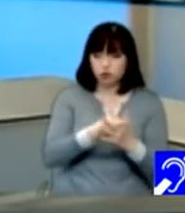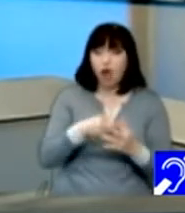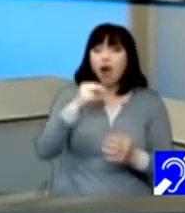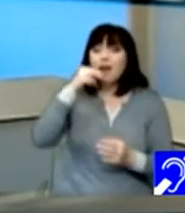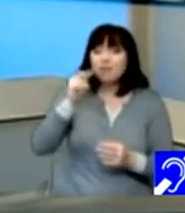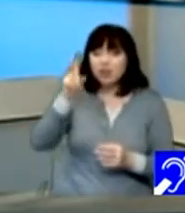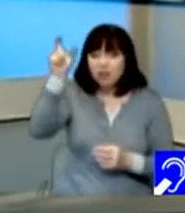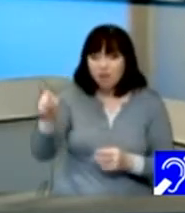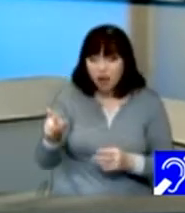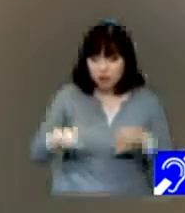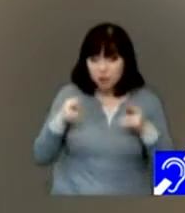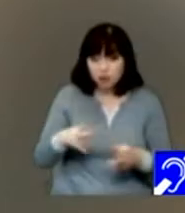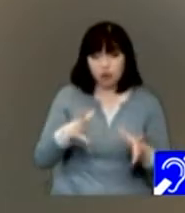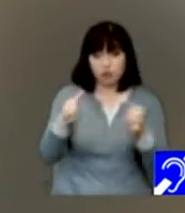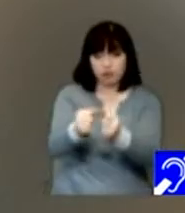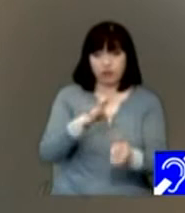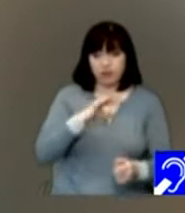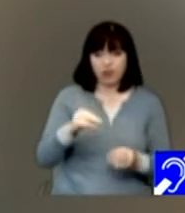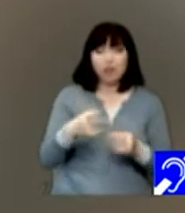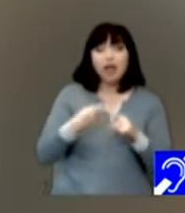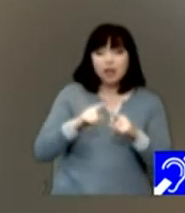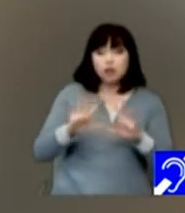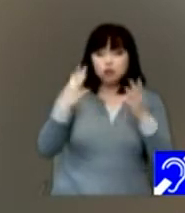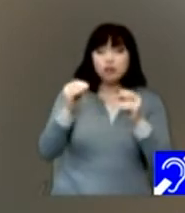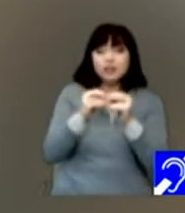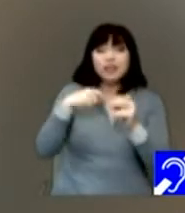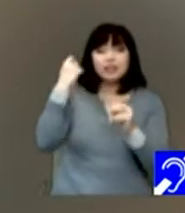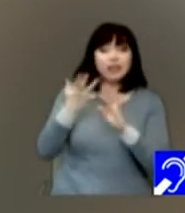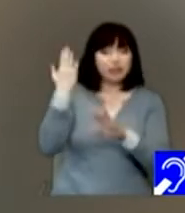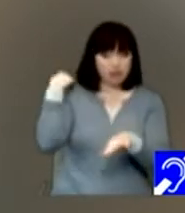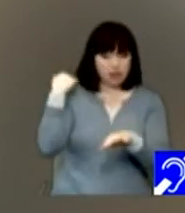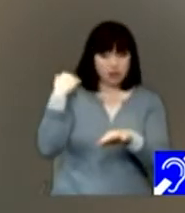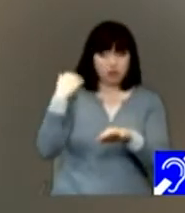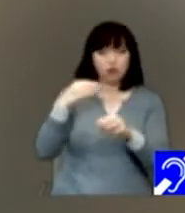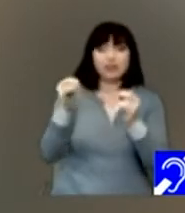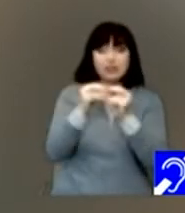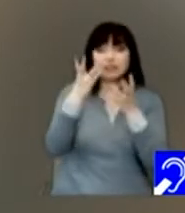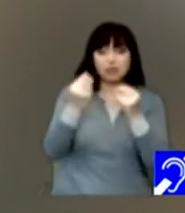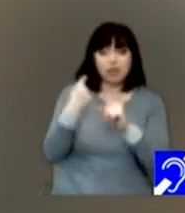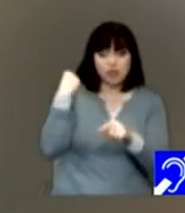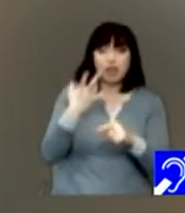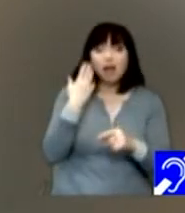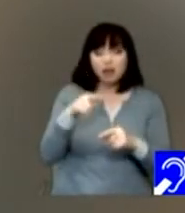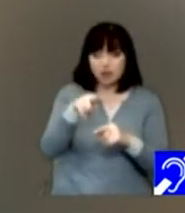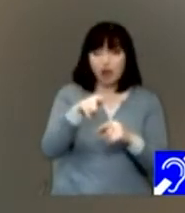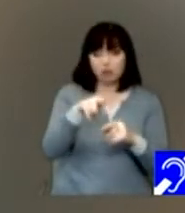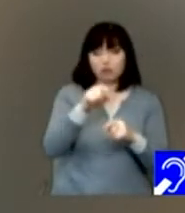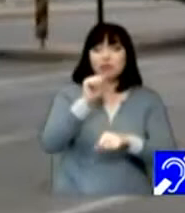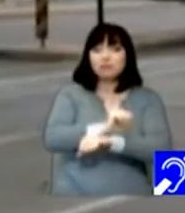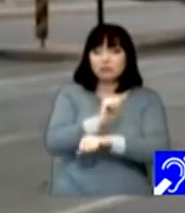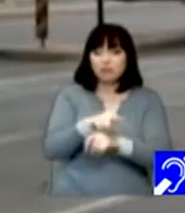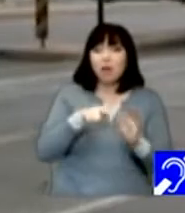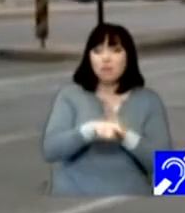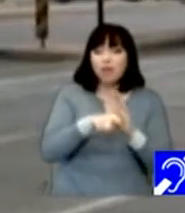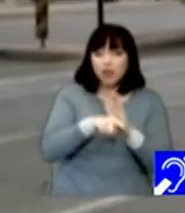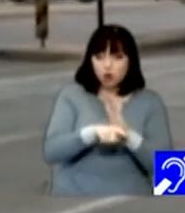fost prinși. Crima s-a produs în urmă cu 10 zile în orașul Almada, când mai mulți indivizi l-au așteptat pe băiat la o stație de metrou